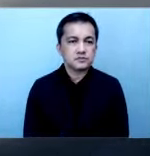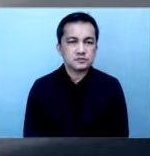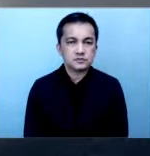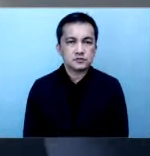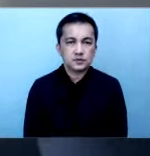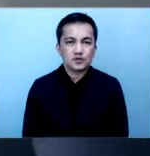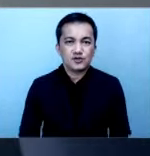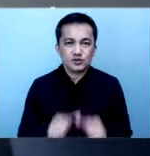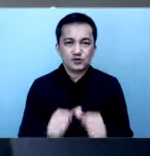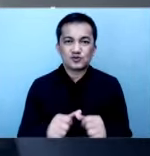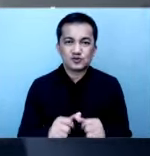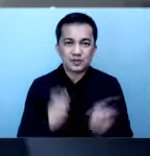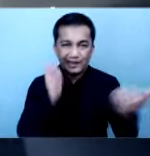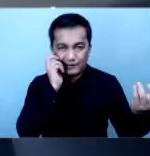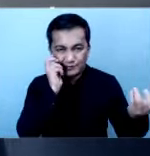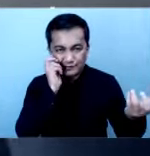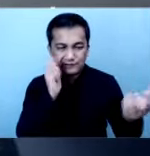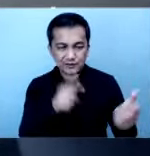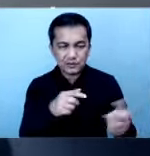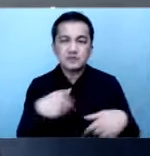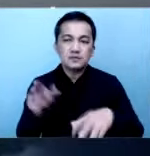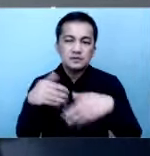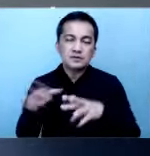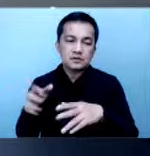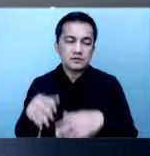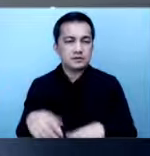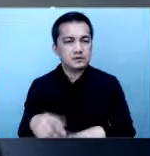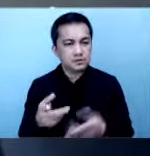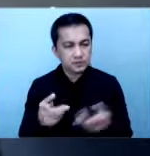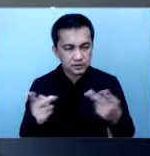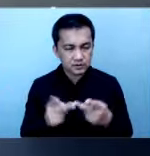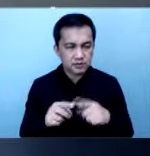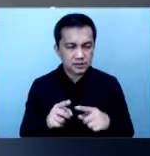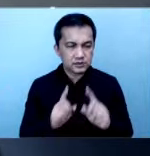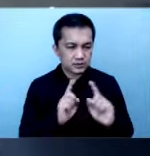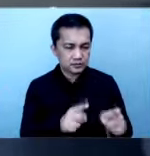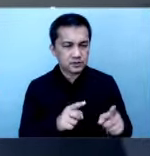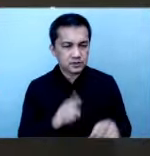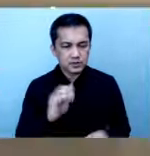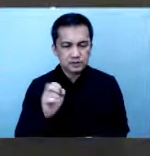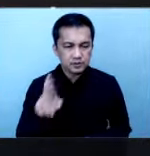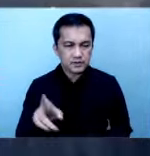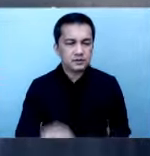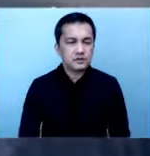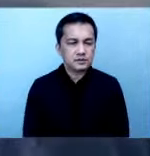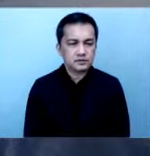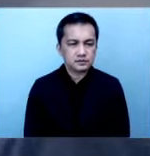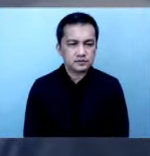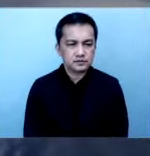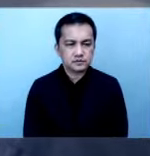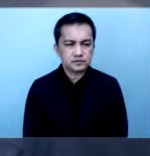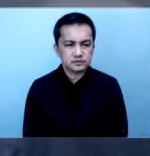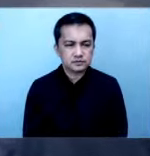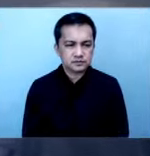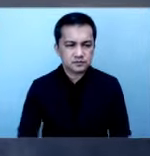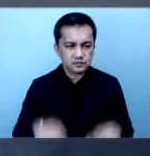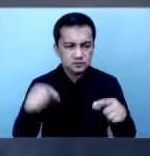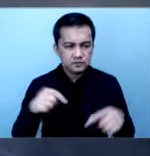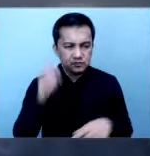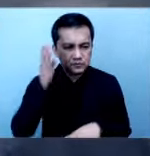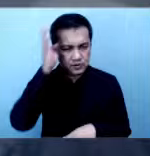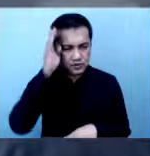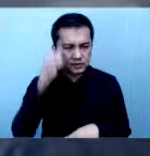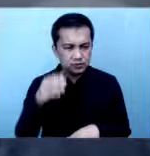tuloy-tuloy rin ang pagradyo nila para itaboy kami sa lugar, pero sinagot sila ng BIFAR. This is Bureau of Fisheries and